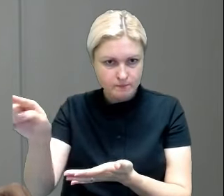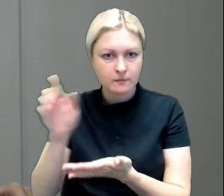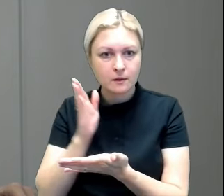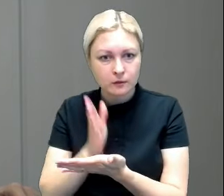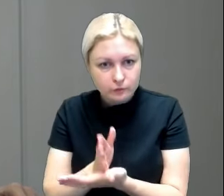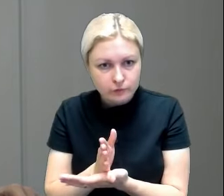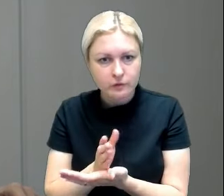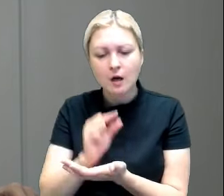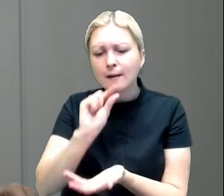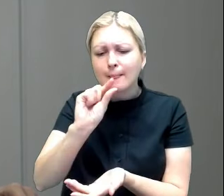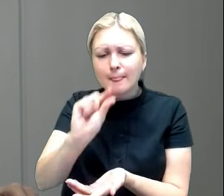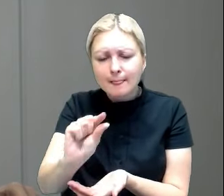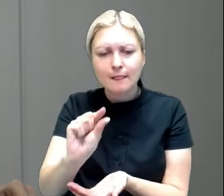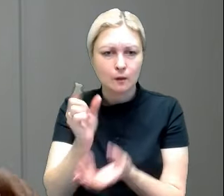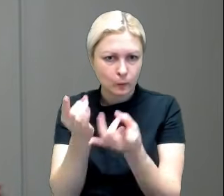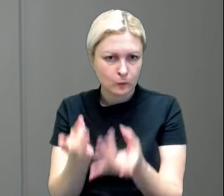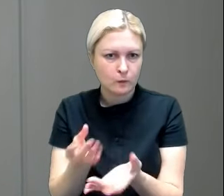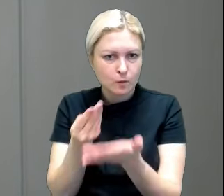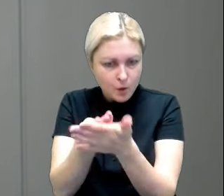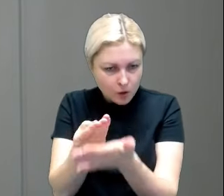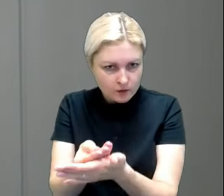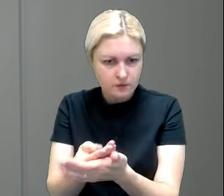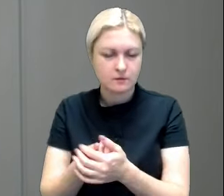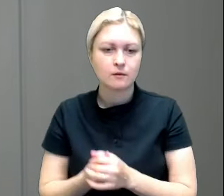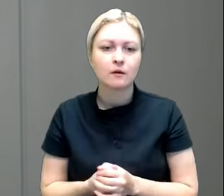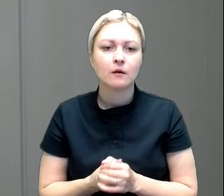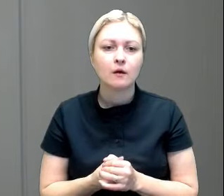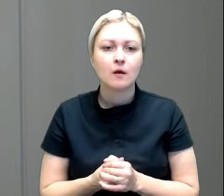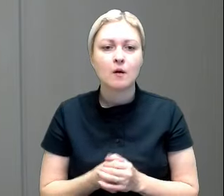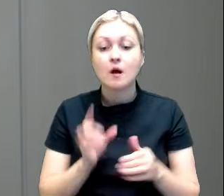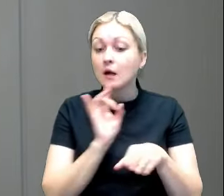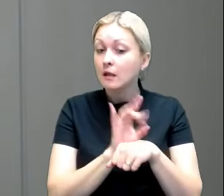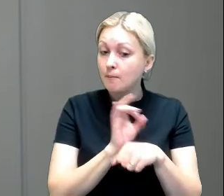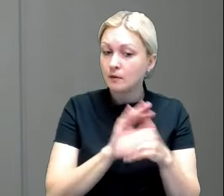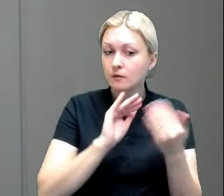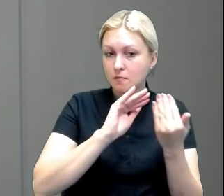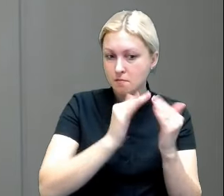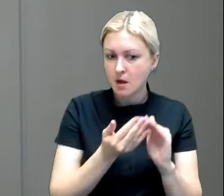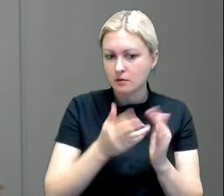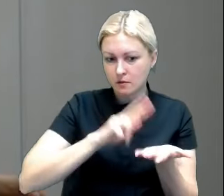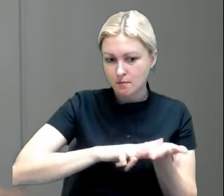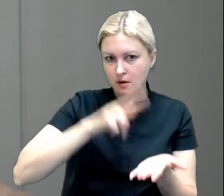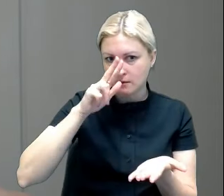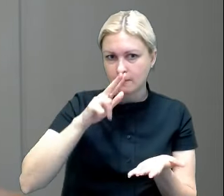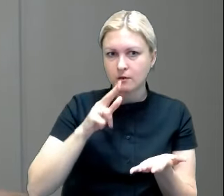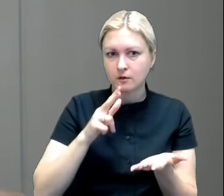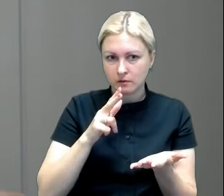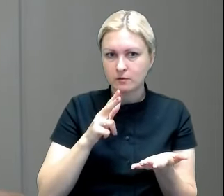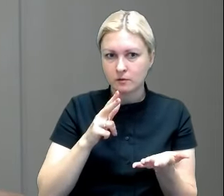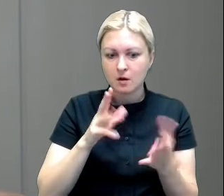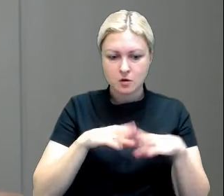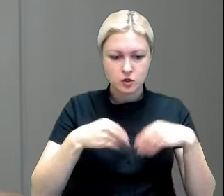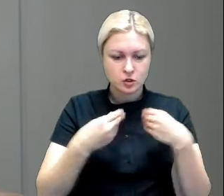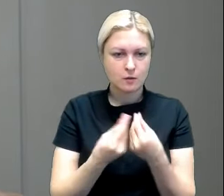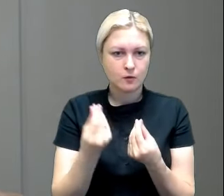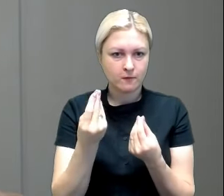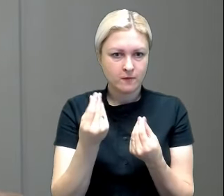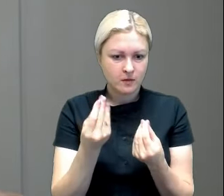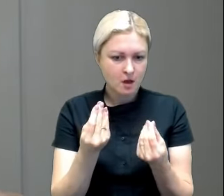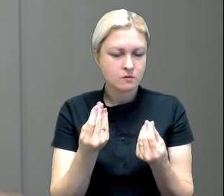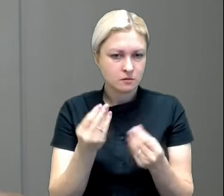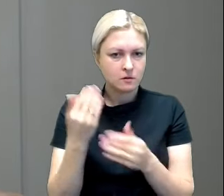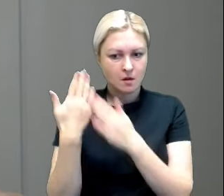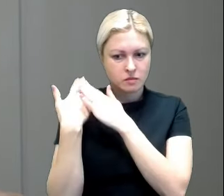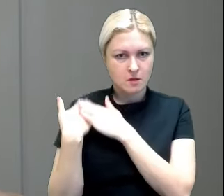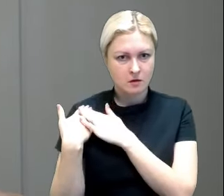minimaliu mokesčiu klaipėdos mieste priimtas sprendimas padidinti šeimų finansinę naštą